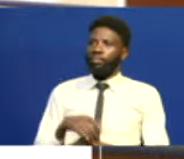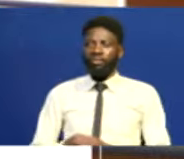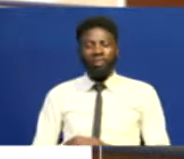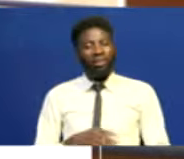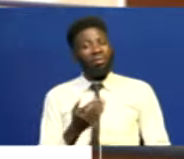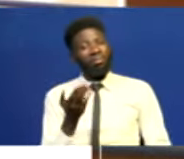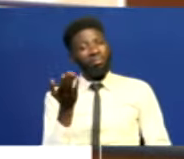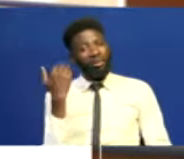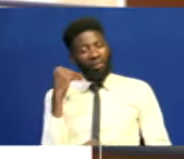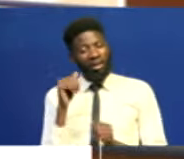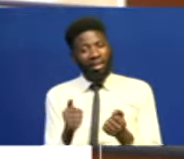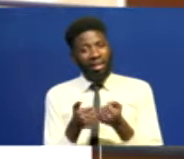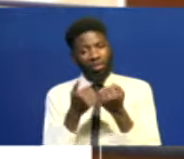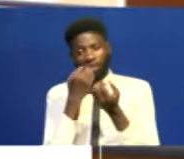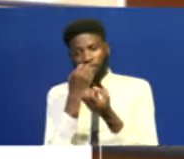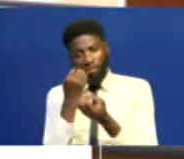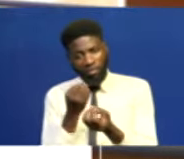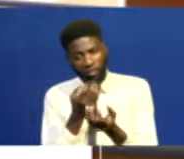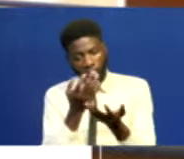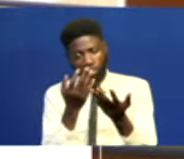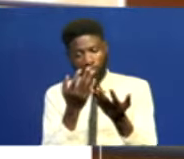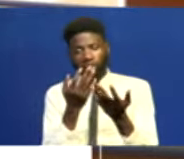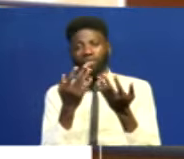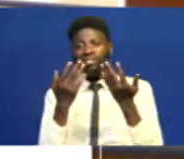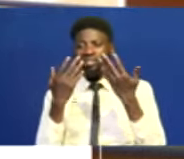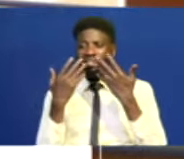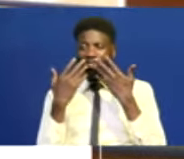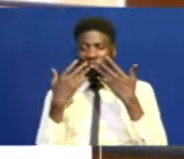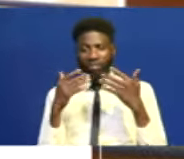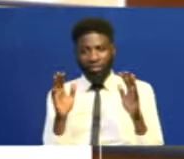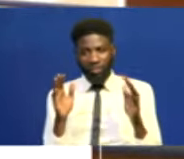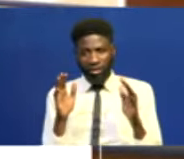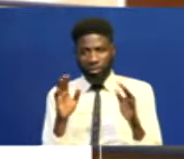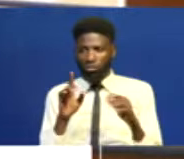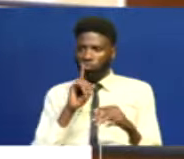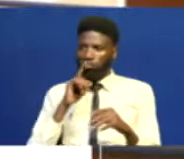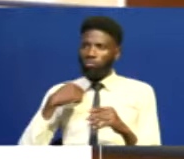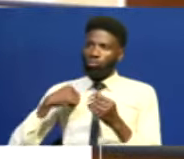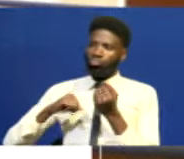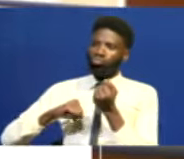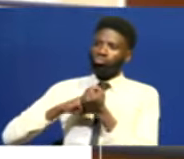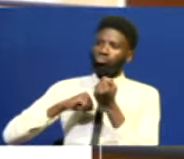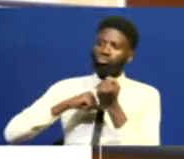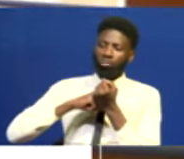leaked to Her Excellency that I'm being facilitated.